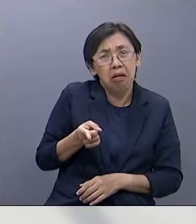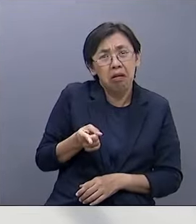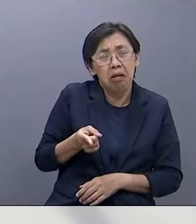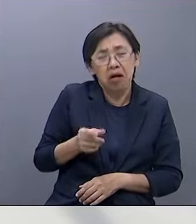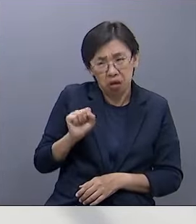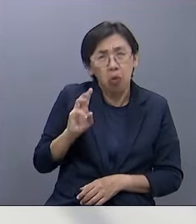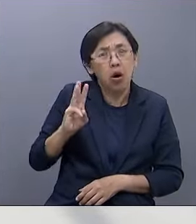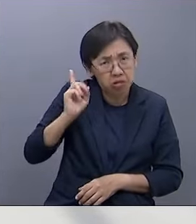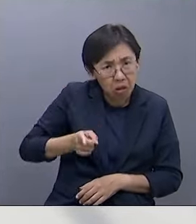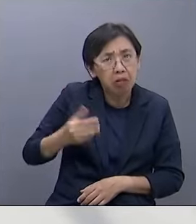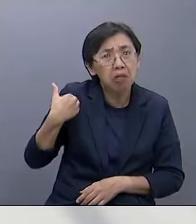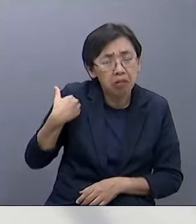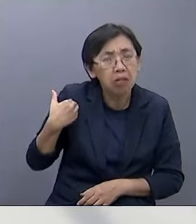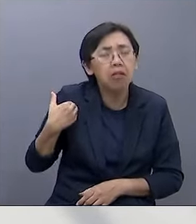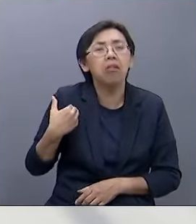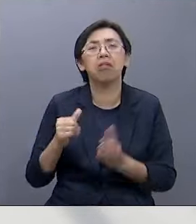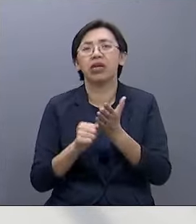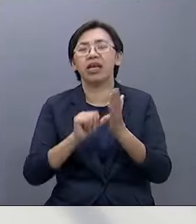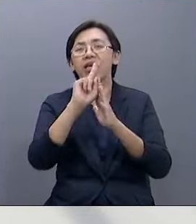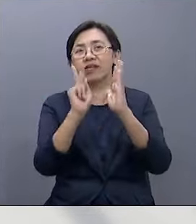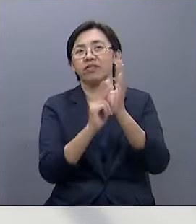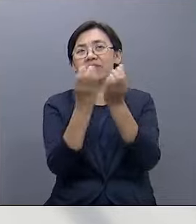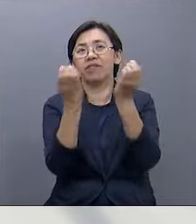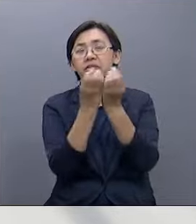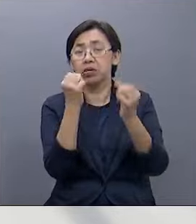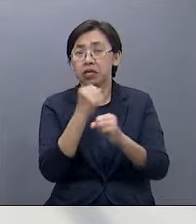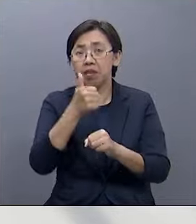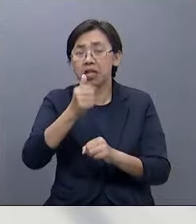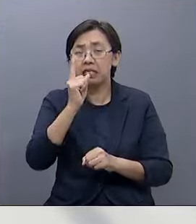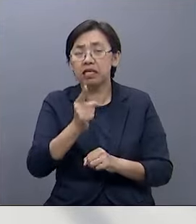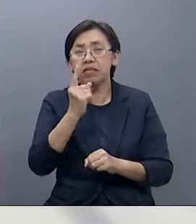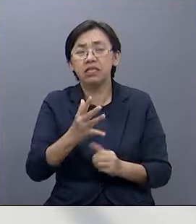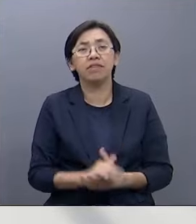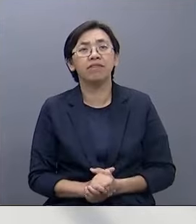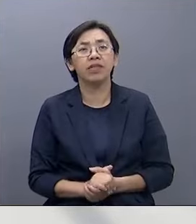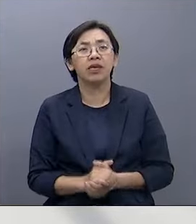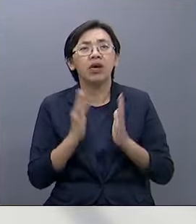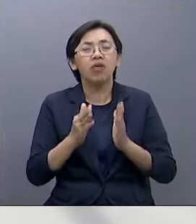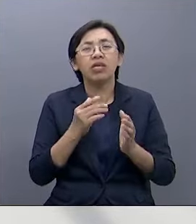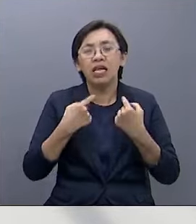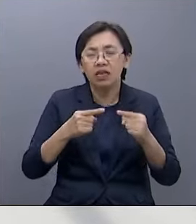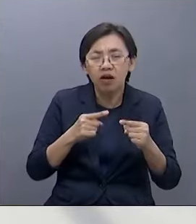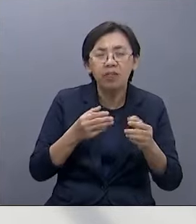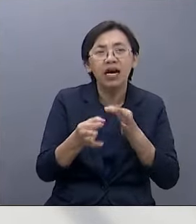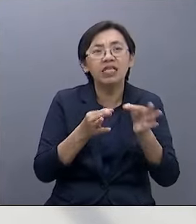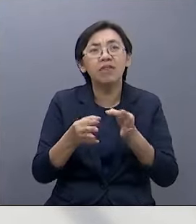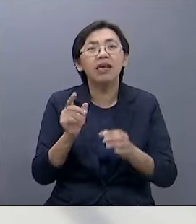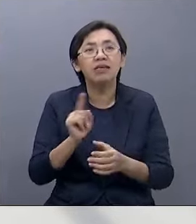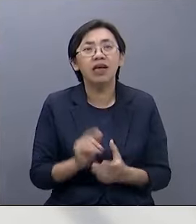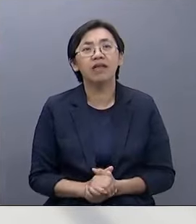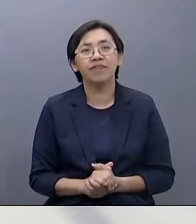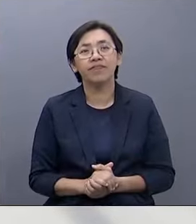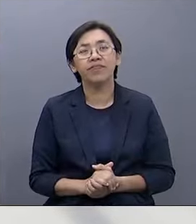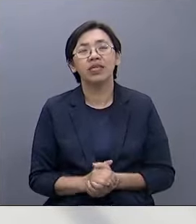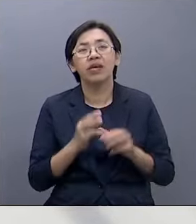นี้มันจะต้องไปอยู่ที่การแก้รัฐธรรมนูญจะเกิดขึ้นได้จริงหรือเปล่าแต่คนที่น่าจะต้องให้คำตอบอันดับแรกก่อนนะคะนั่นก็คือ